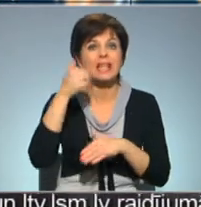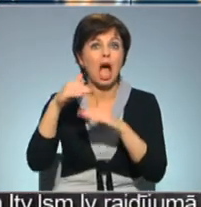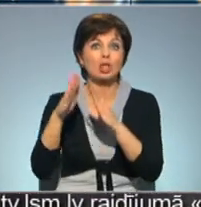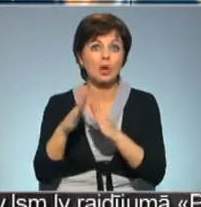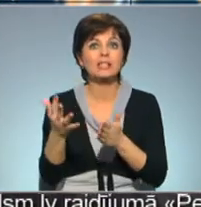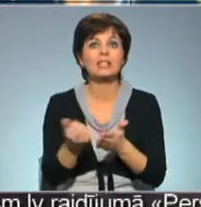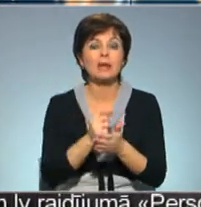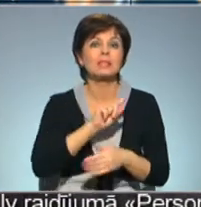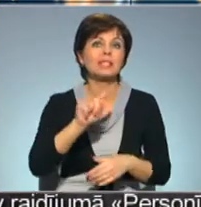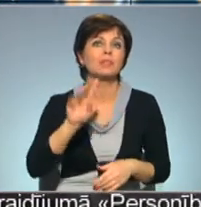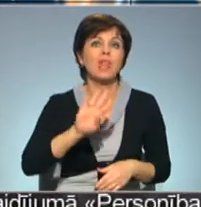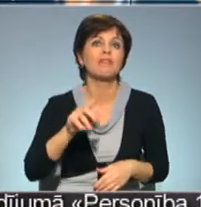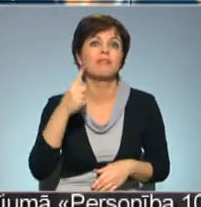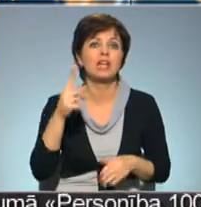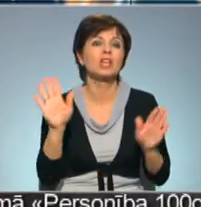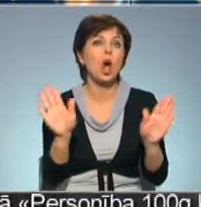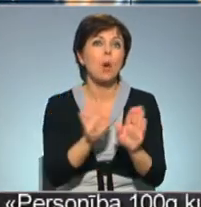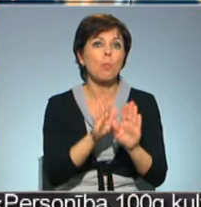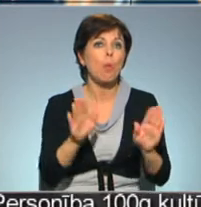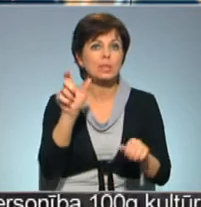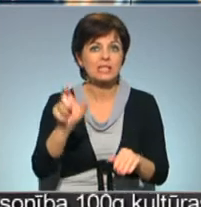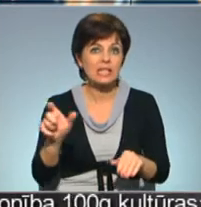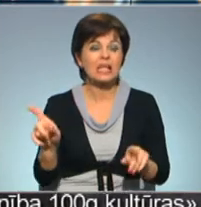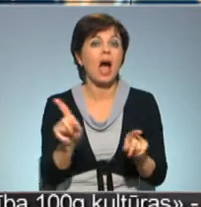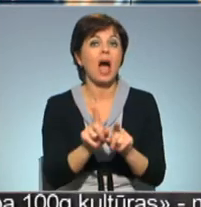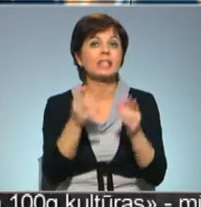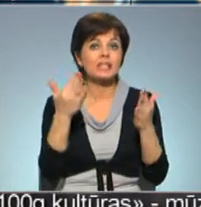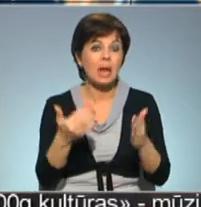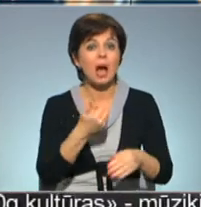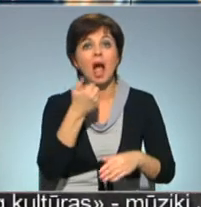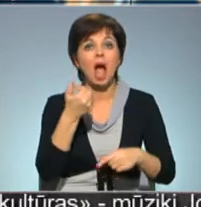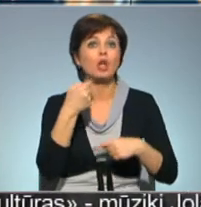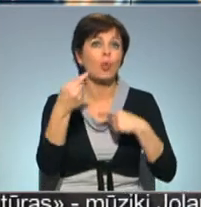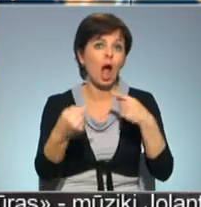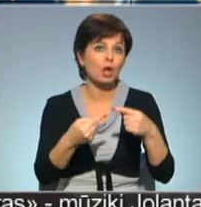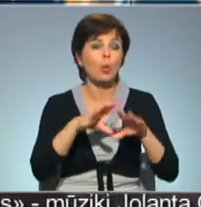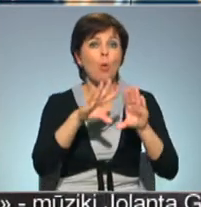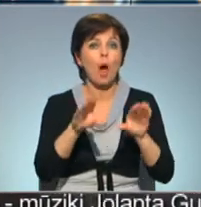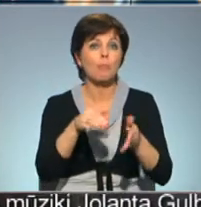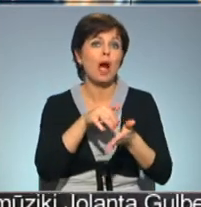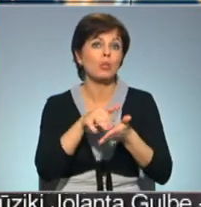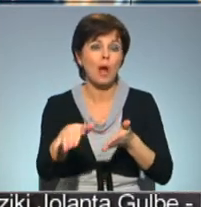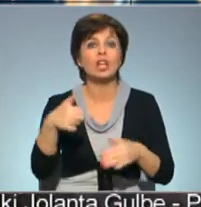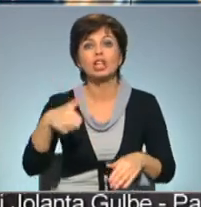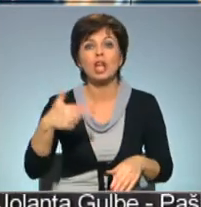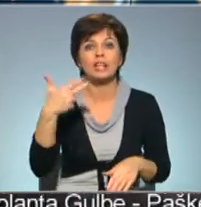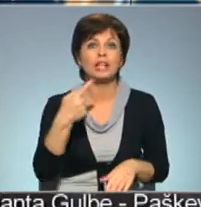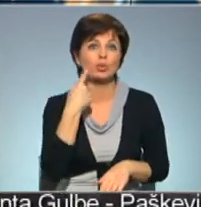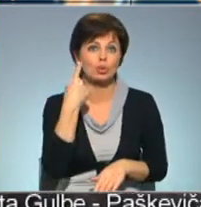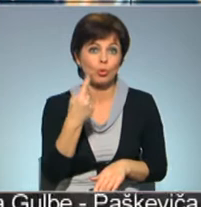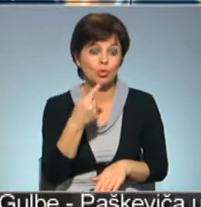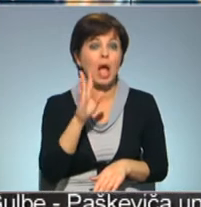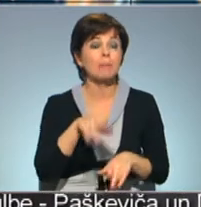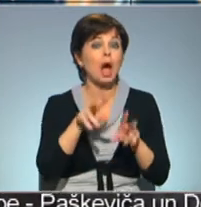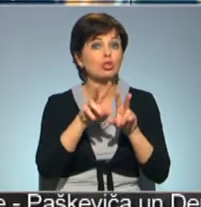jau 191 mūziķis un pati ceremonija gadu no gada kopumā noritējusi jau 63 stundas.